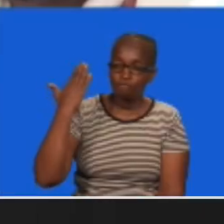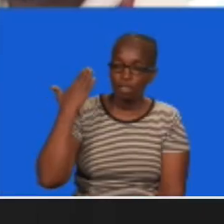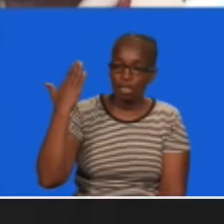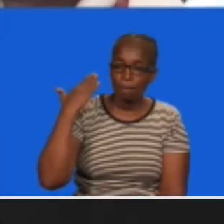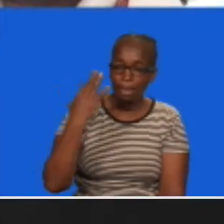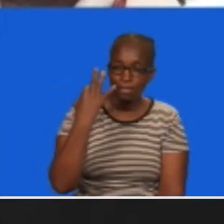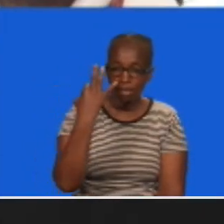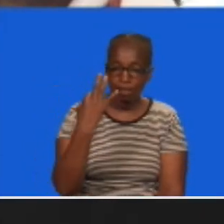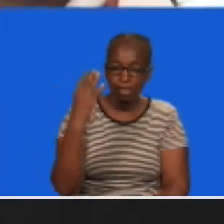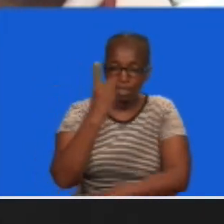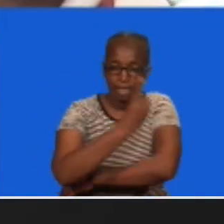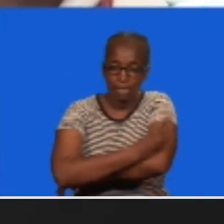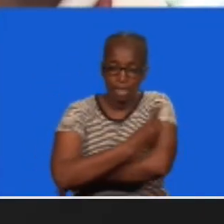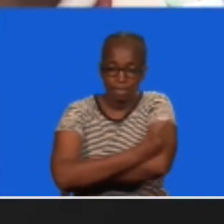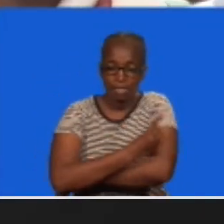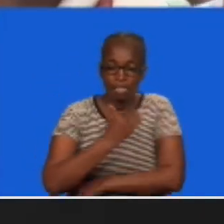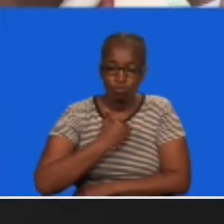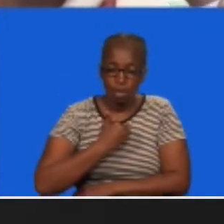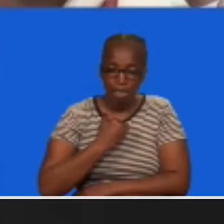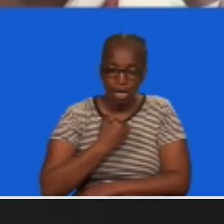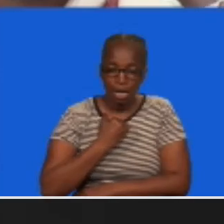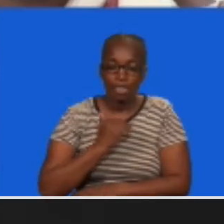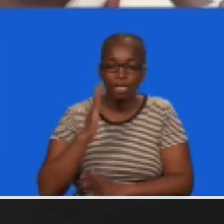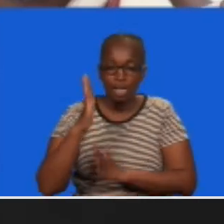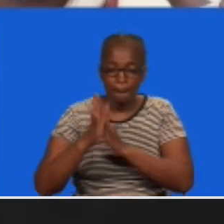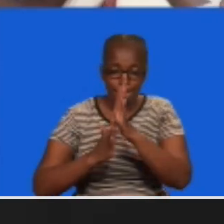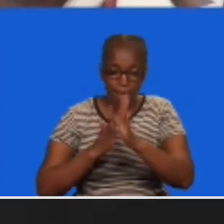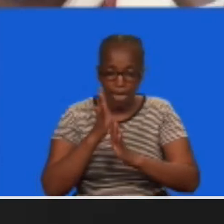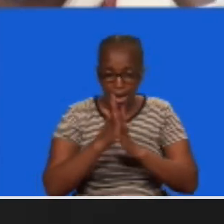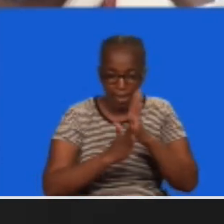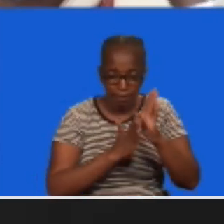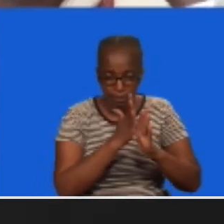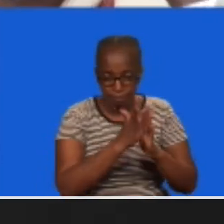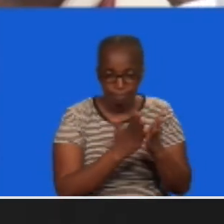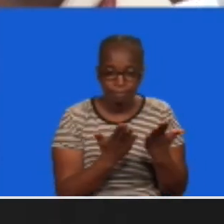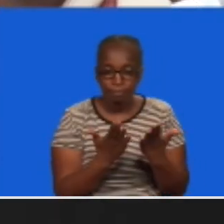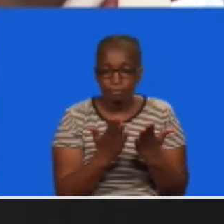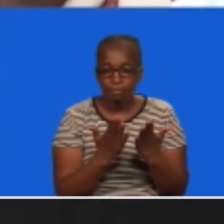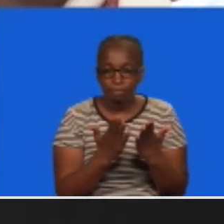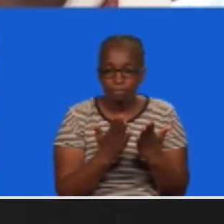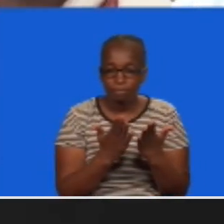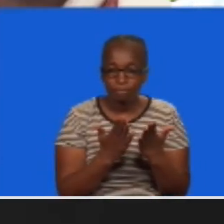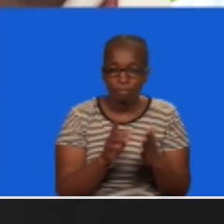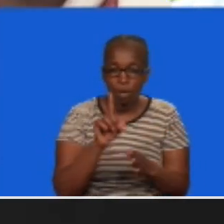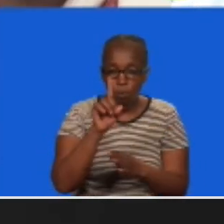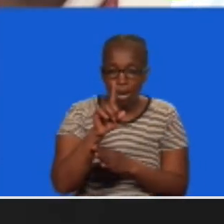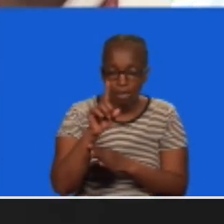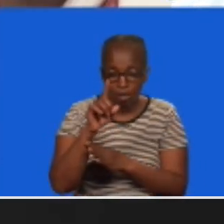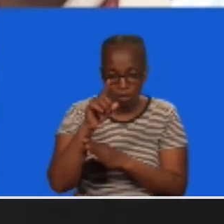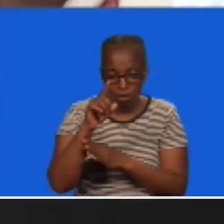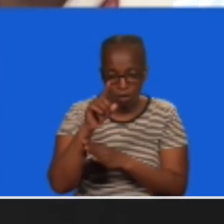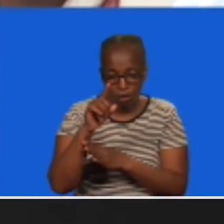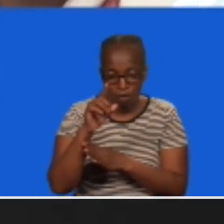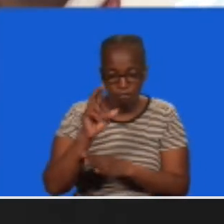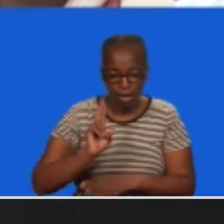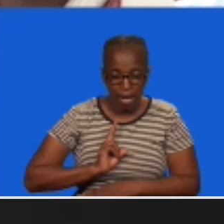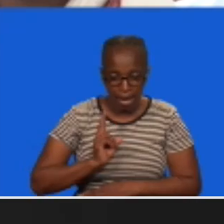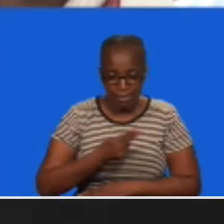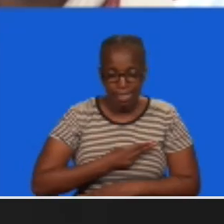The last 3 days tumefanya mpangilio. Kila ambaye kwamba alikuwa ni mgonjwa na alikuwa